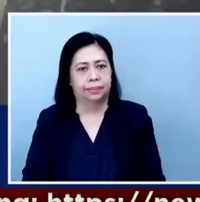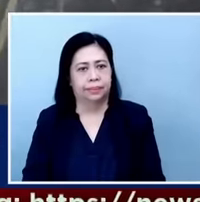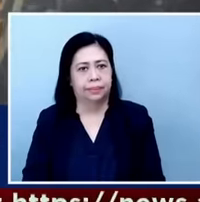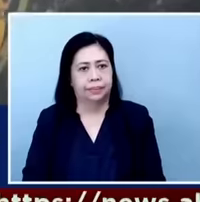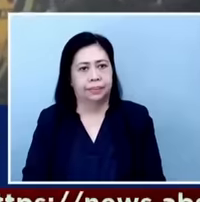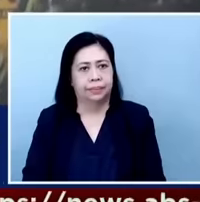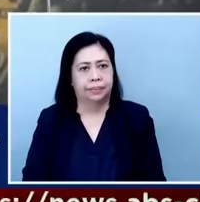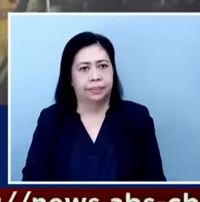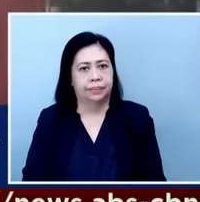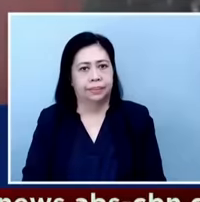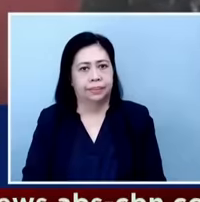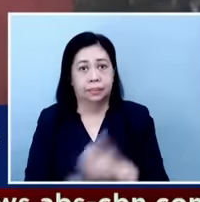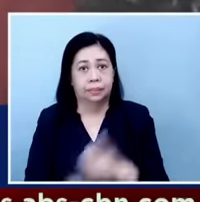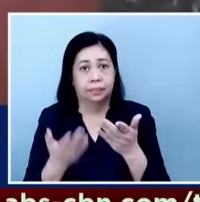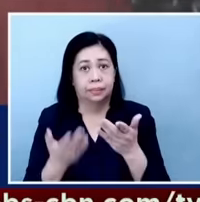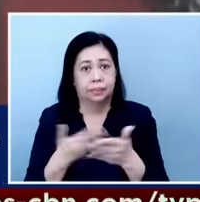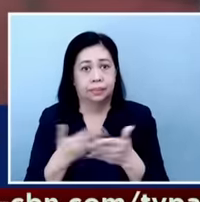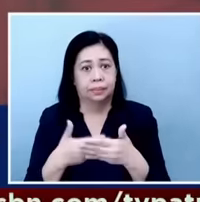Ayan na. Ayan na. Na.